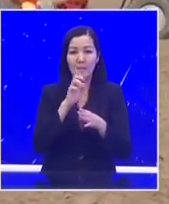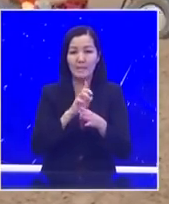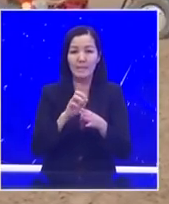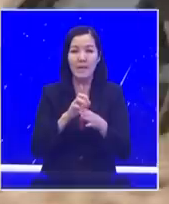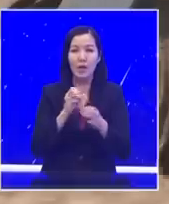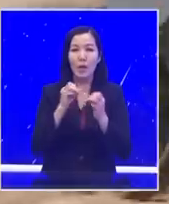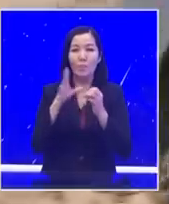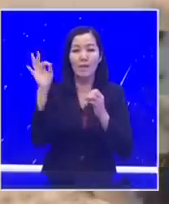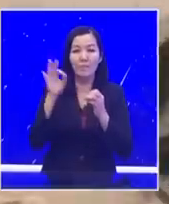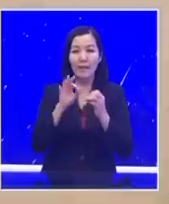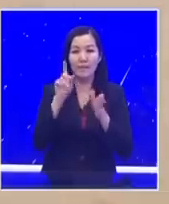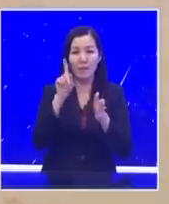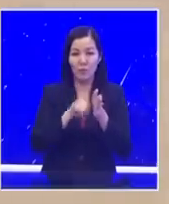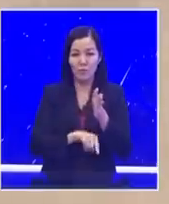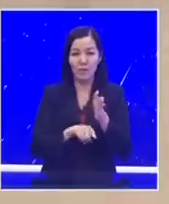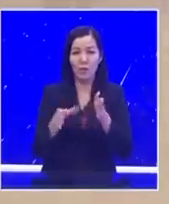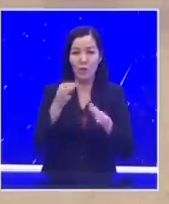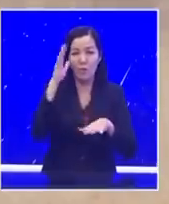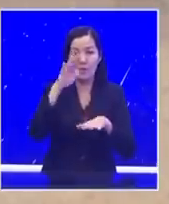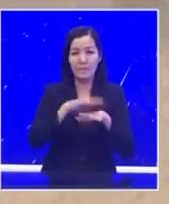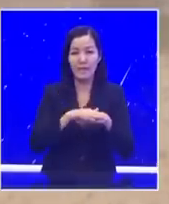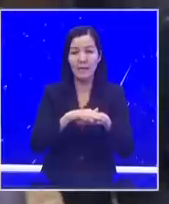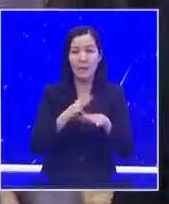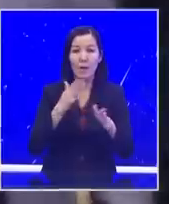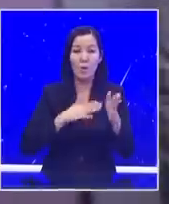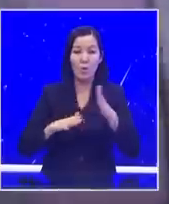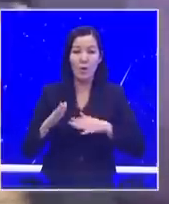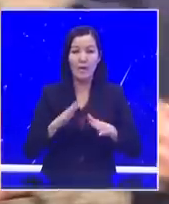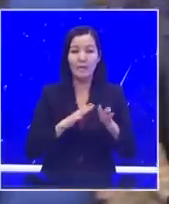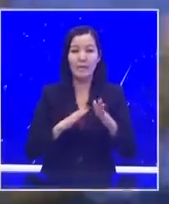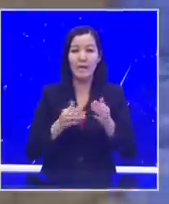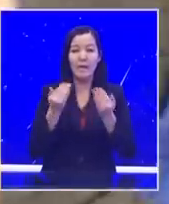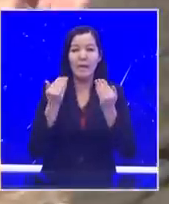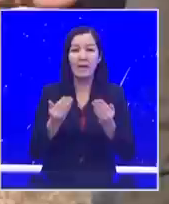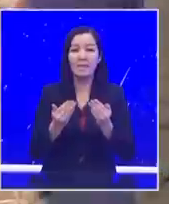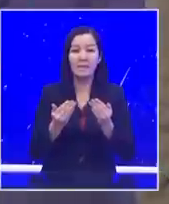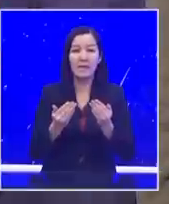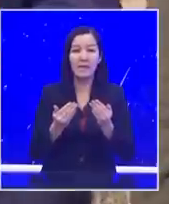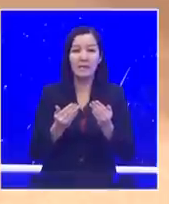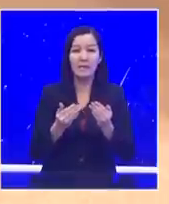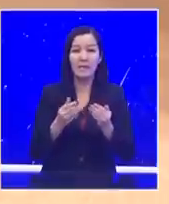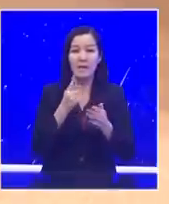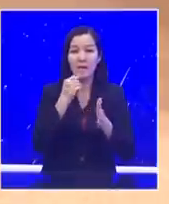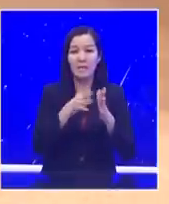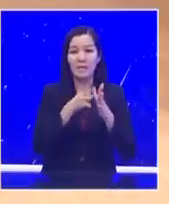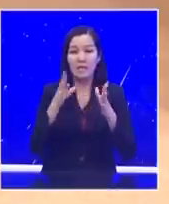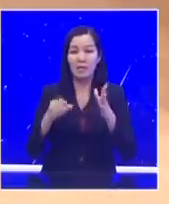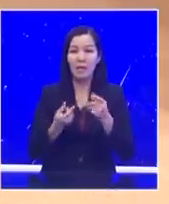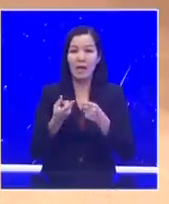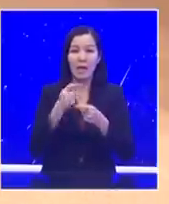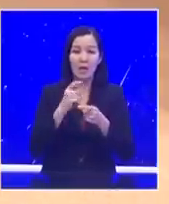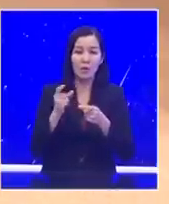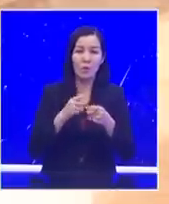15%-ға арзандатылады. Амандық Баталов аудан қала әкімдерін қуантты, қарымды қайтарым талап етті. Қызылша жүгері, картоп,